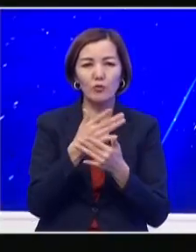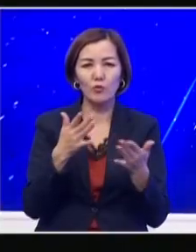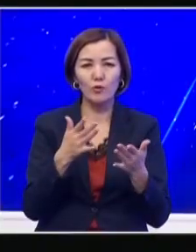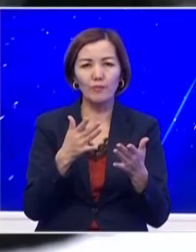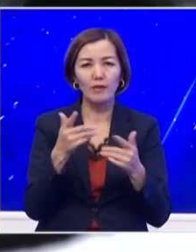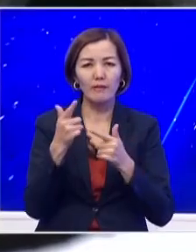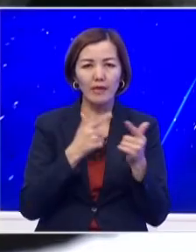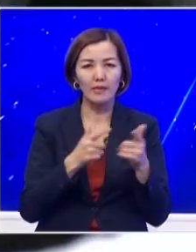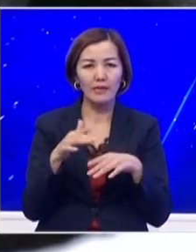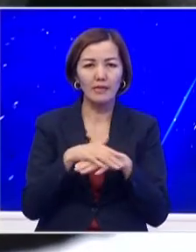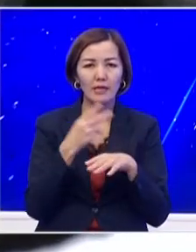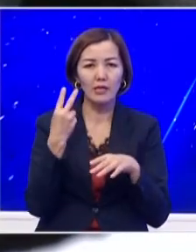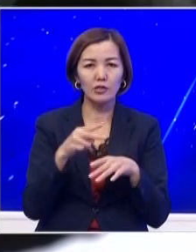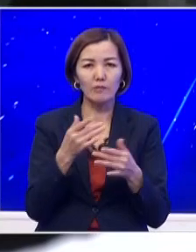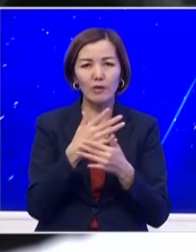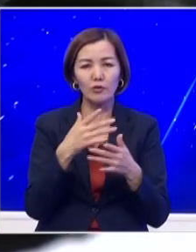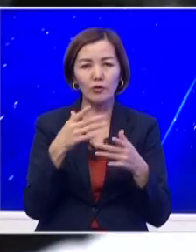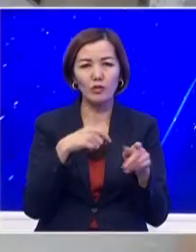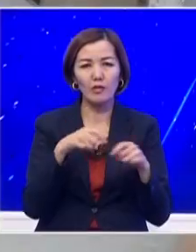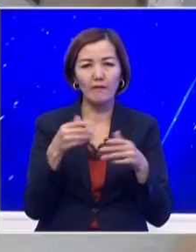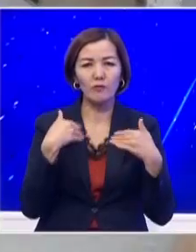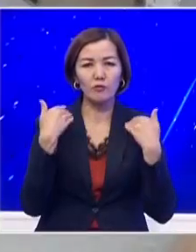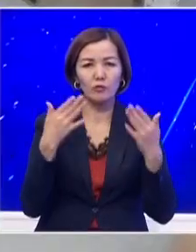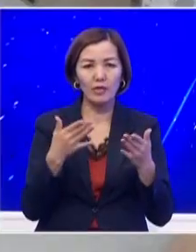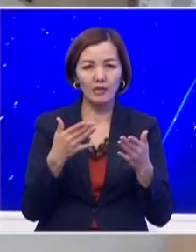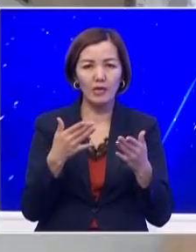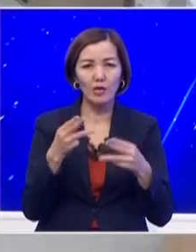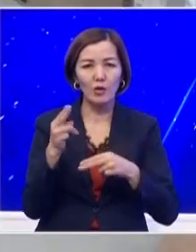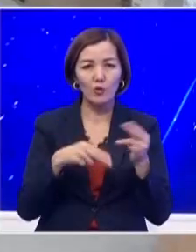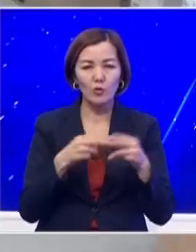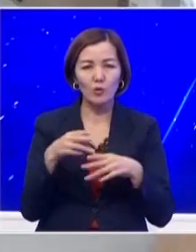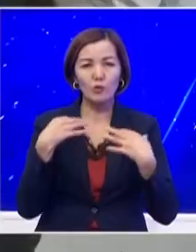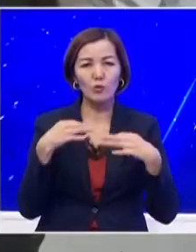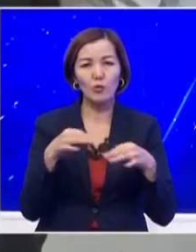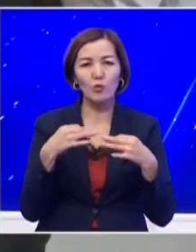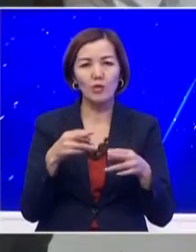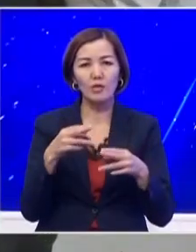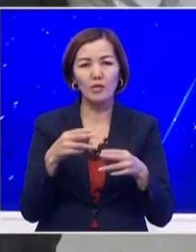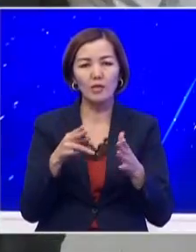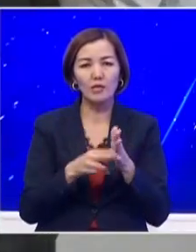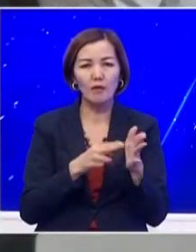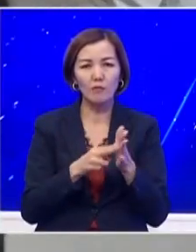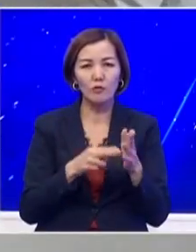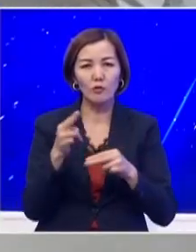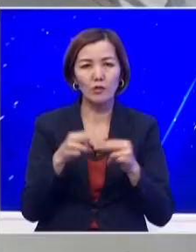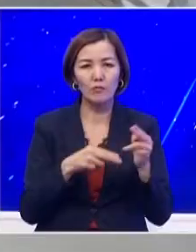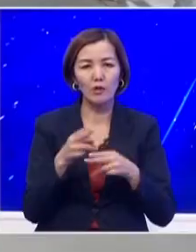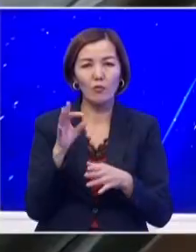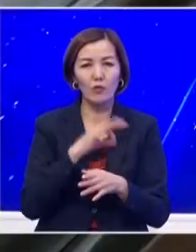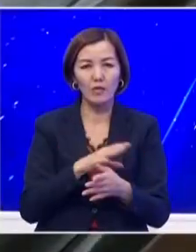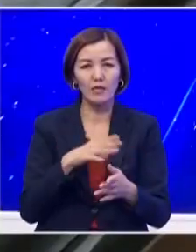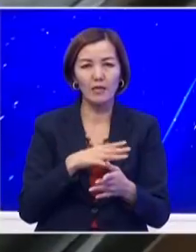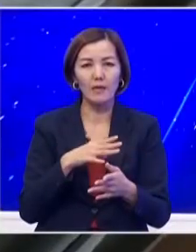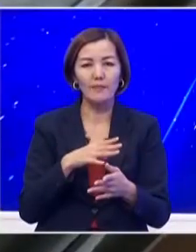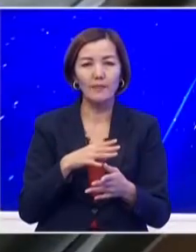дайындайды. Нарыққа 20 шақты тауар түрін шығарады. Олар құрылыс, көлік индустриясында, теміржол инфрақұрылымында